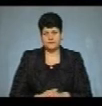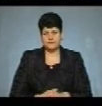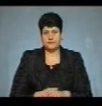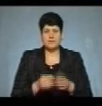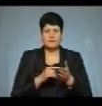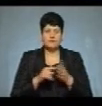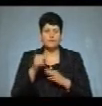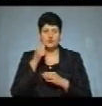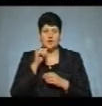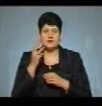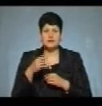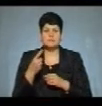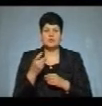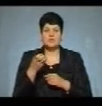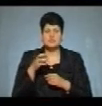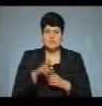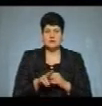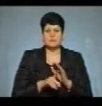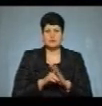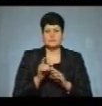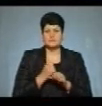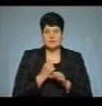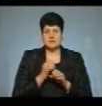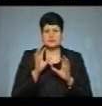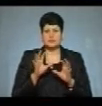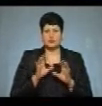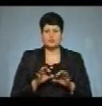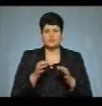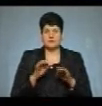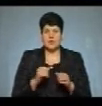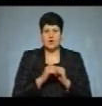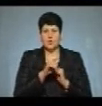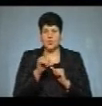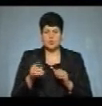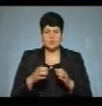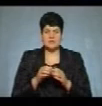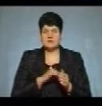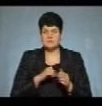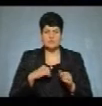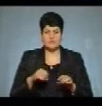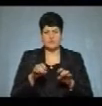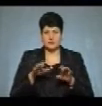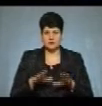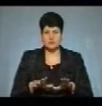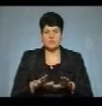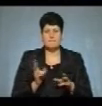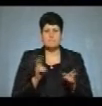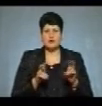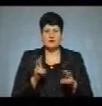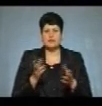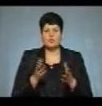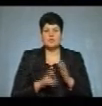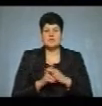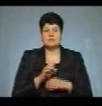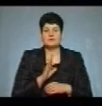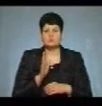Зазначу, вчора, 31 січня, набув чинності закон, що дозволяє кожній громаді самотужки вирішувати, прихожанами якої церкви